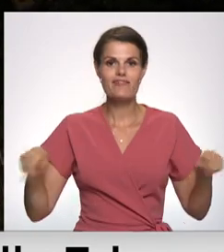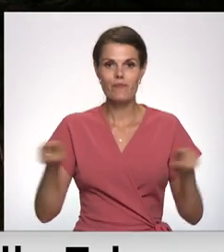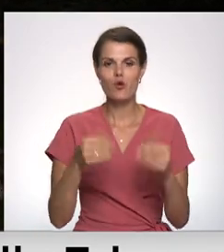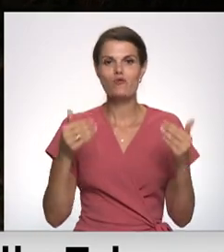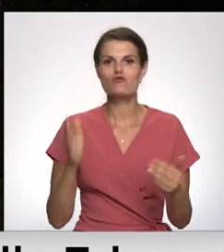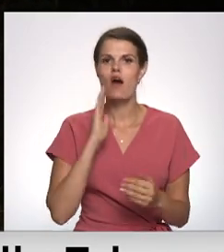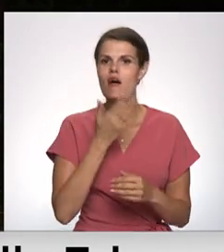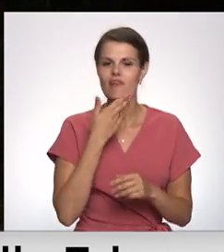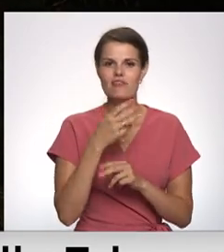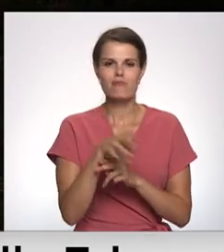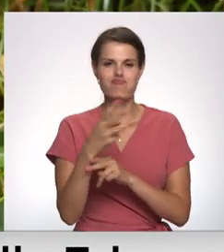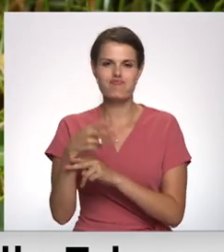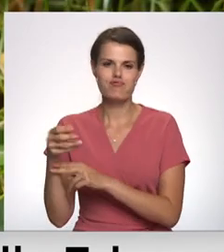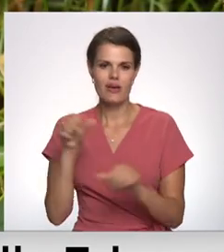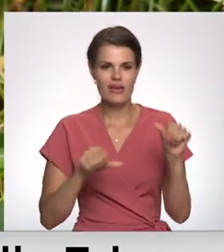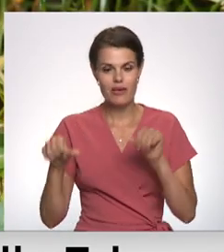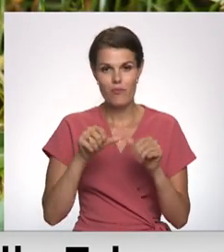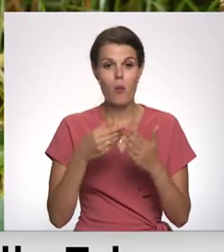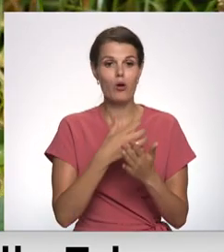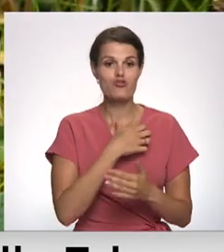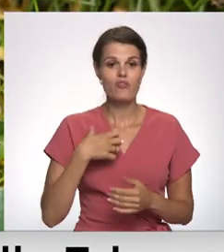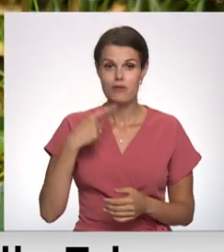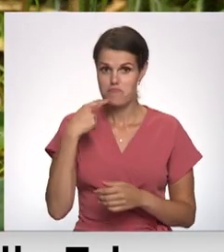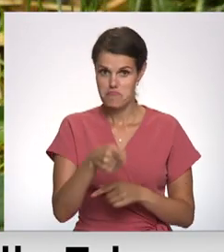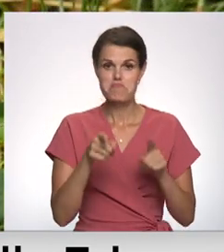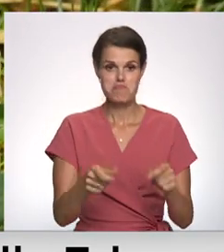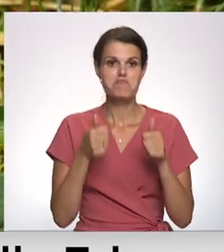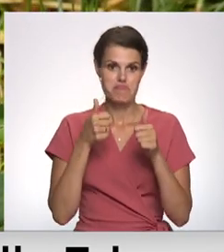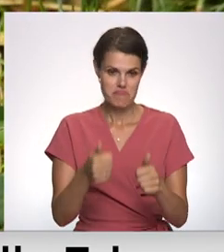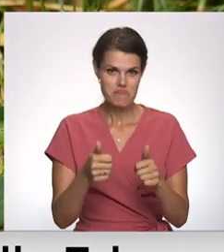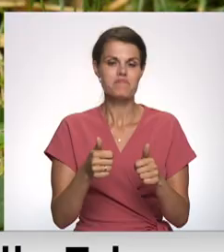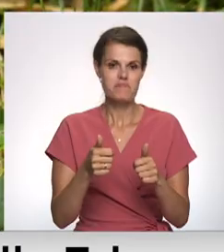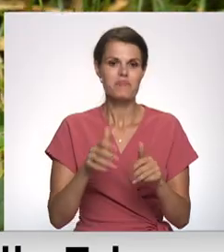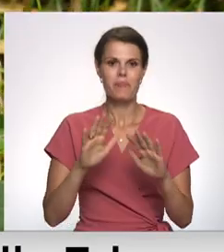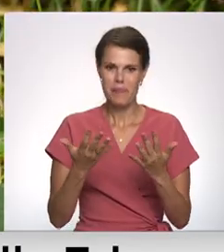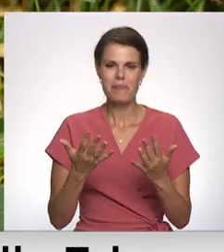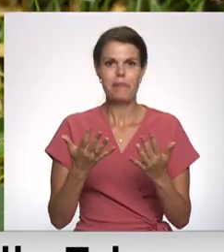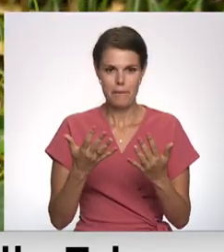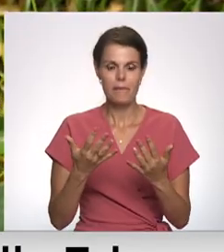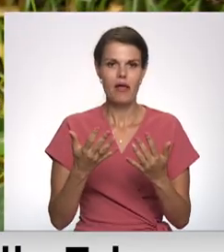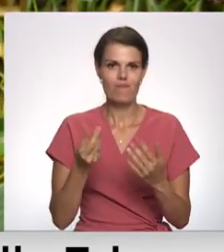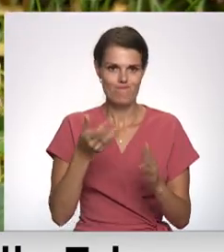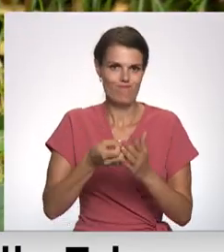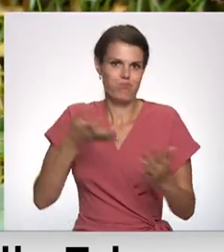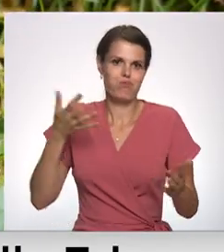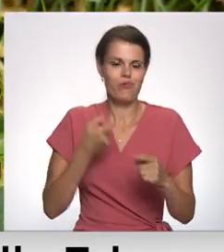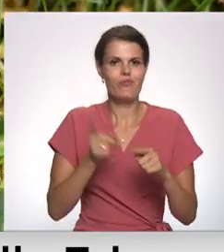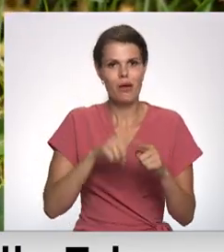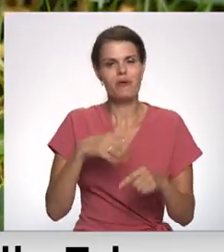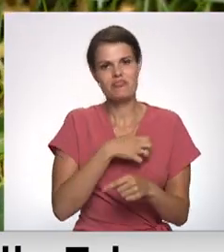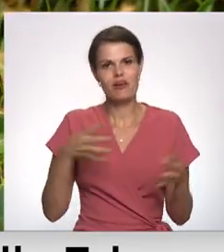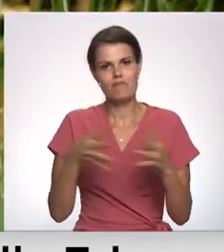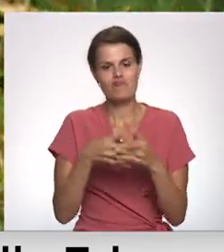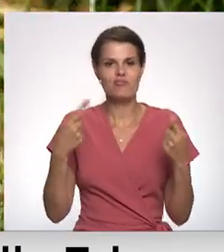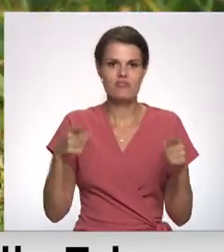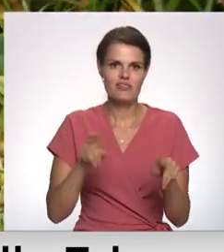šovasar apstrādāta ar limacīdiem. Pašvaldība secinājusi, ka metode ir resursietilpīga un daļēji efektīva, tāpēc jākombinē ar